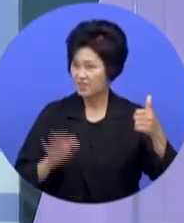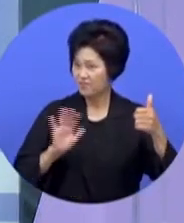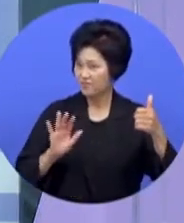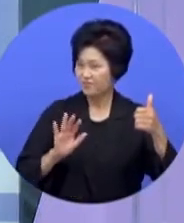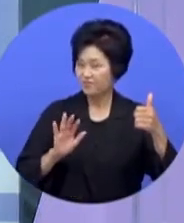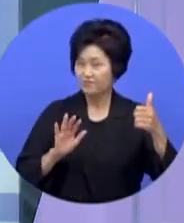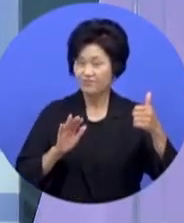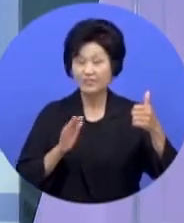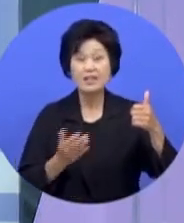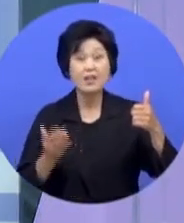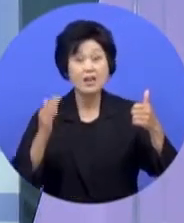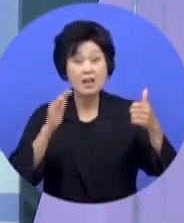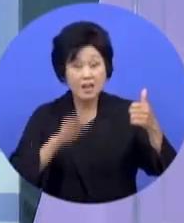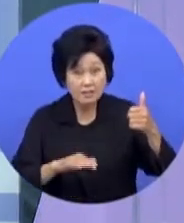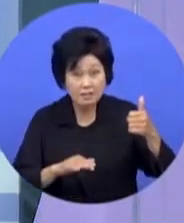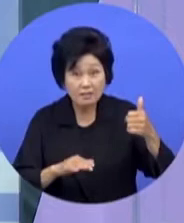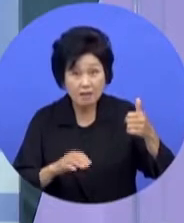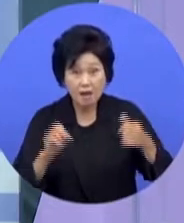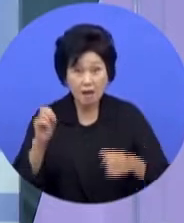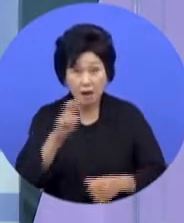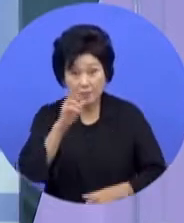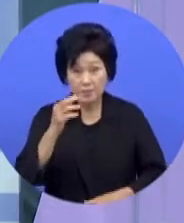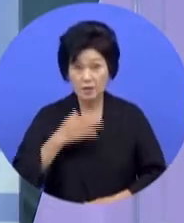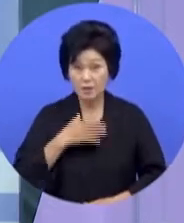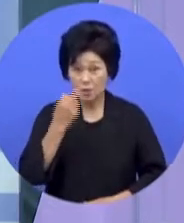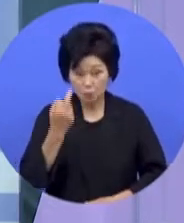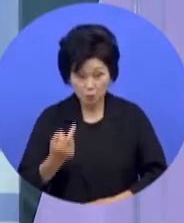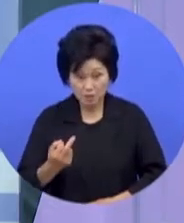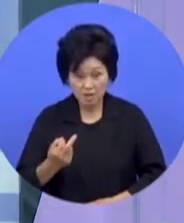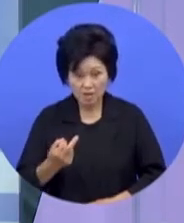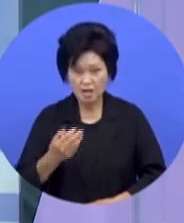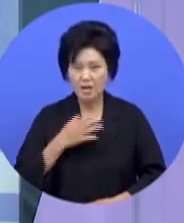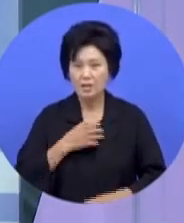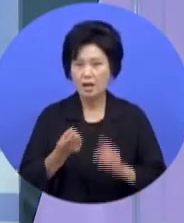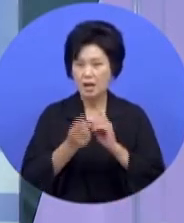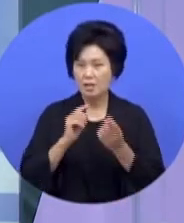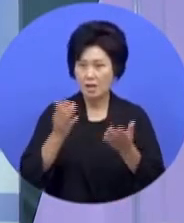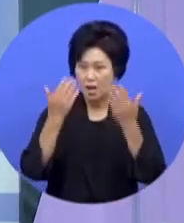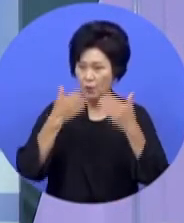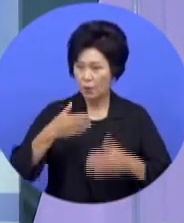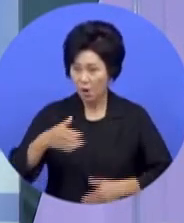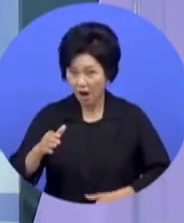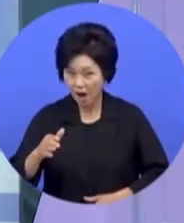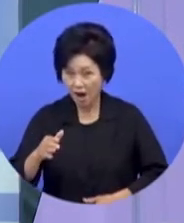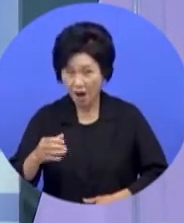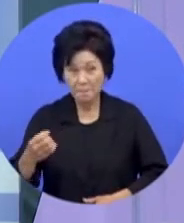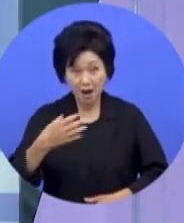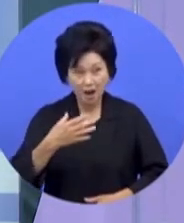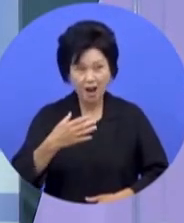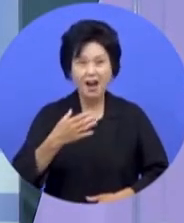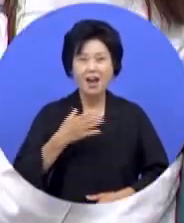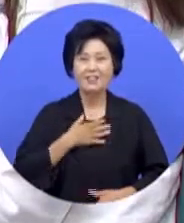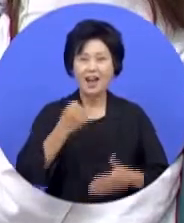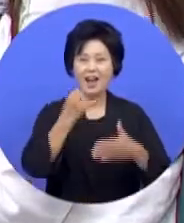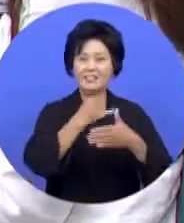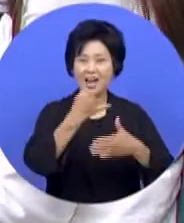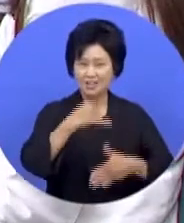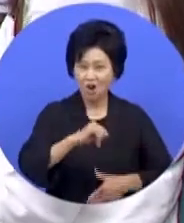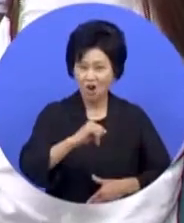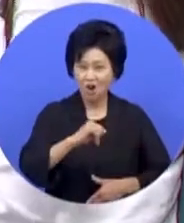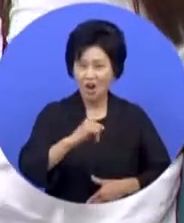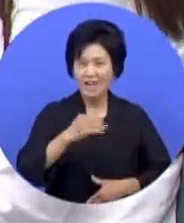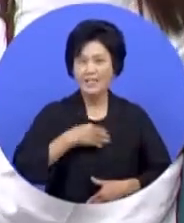네. 생각지 못하게 동생이 먼저 가겠다고 말을 해서 네. 아 그럼 장녀인 내가 모범을 보여야지 이런 생각으로